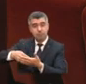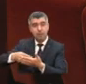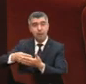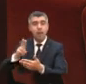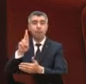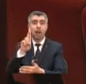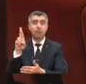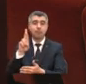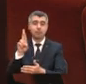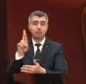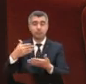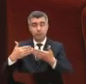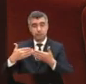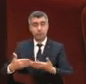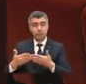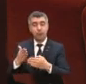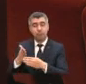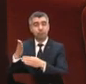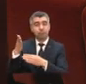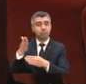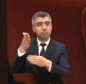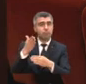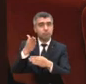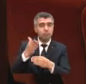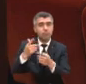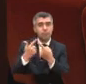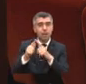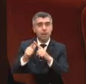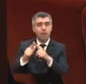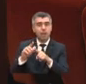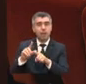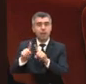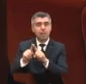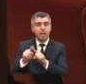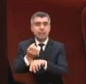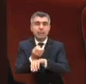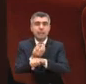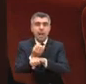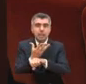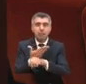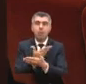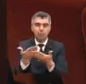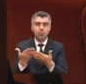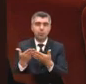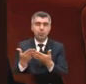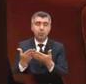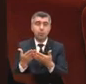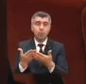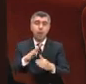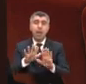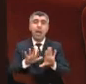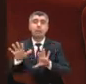والقافله تتنقل. دابا كاينه في واحد العدد ديال ديال ديال ديال ديال البوادي ديال سيدي قاسم وغيرها، وقعنا في سوس ايضا هي